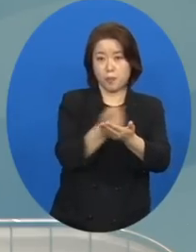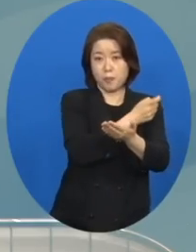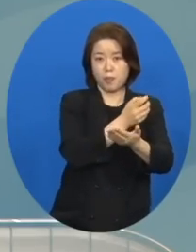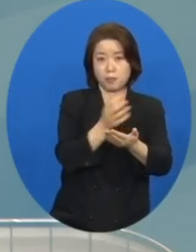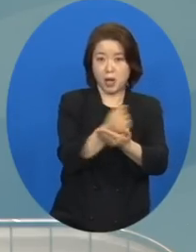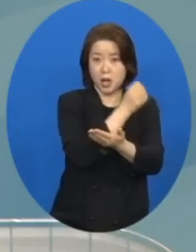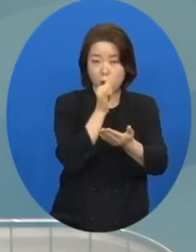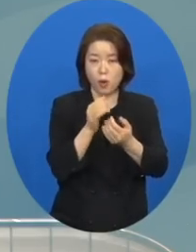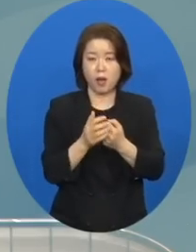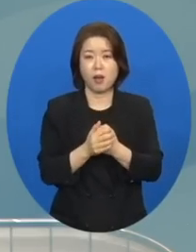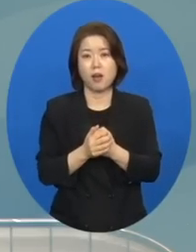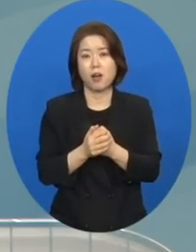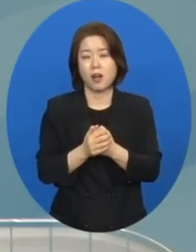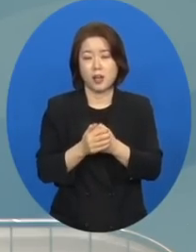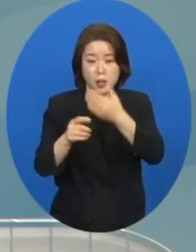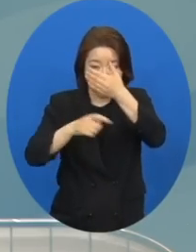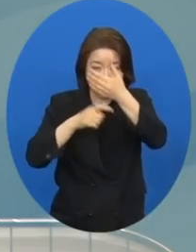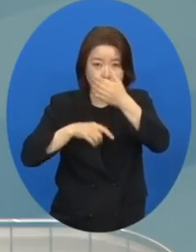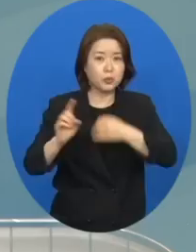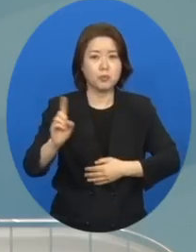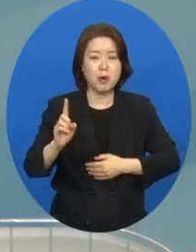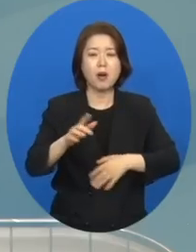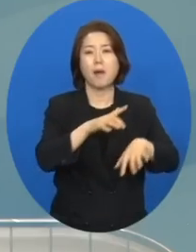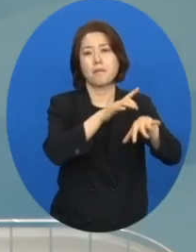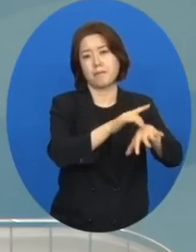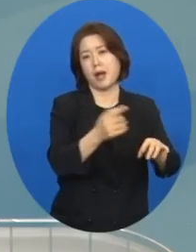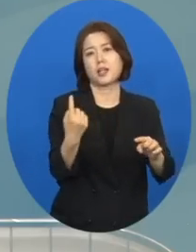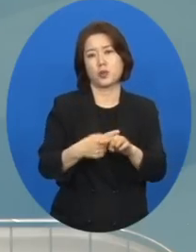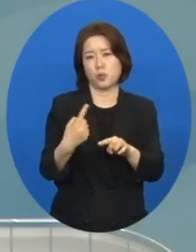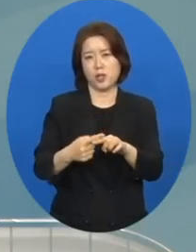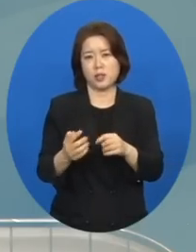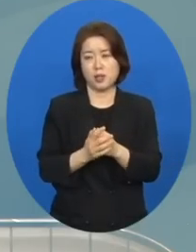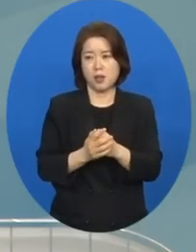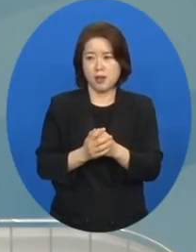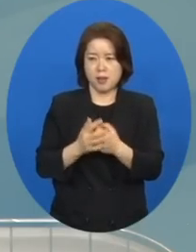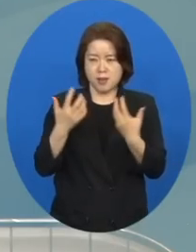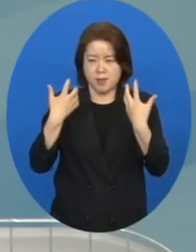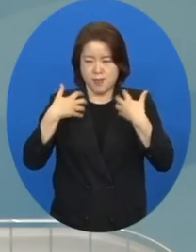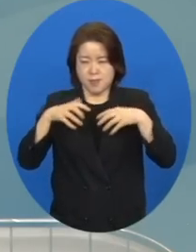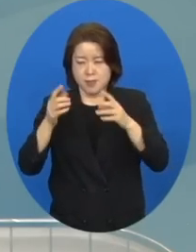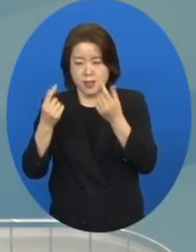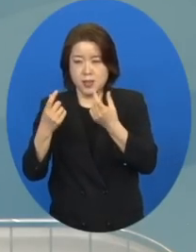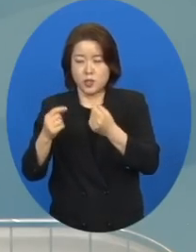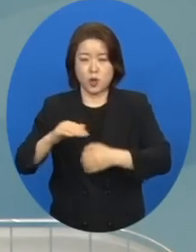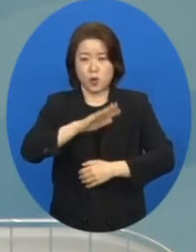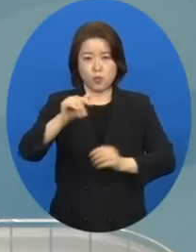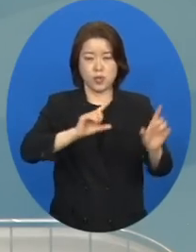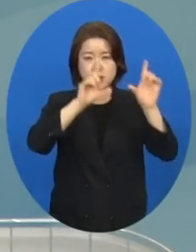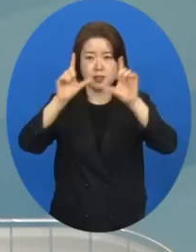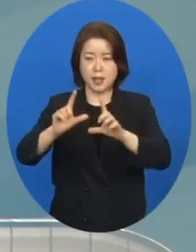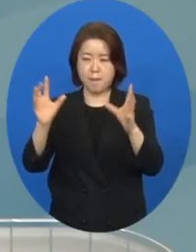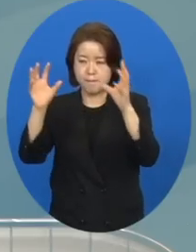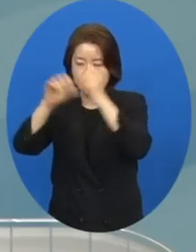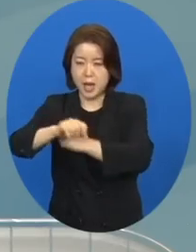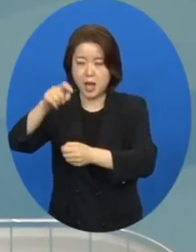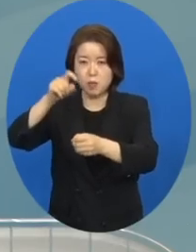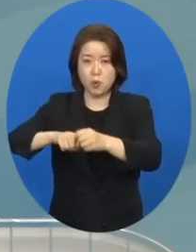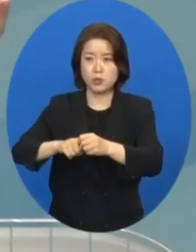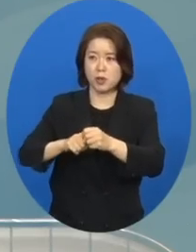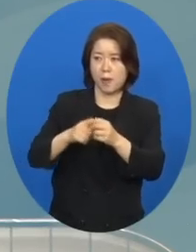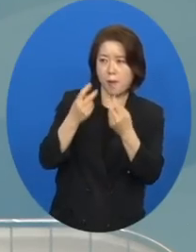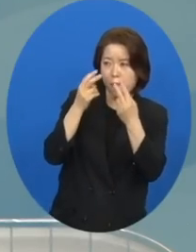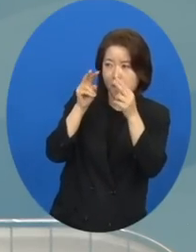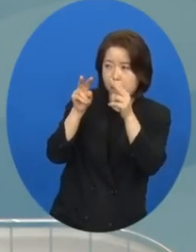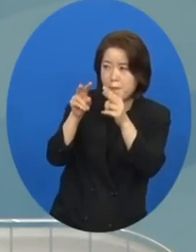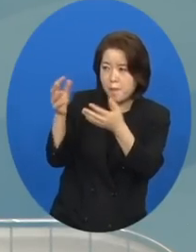말해요 마귀는 요 우는 사자와 같이 우리의 삶과 가전을 밖에 하려고 그래서 오늘 10절에 보면 도둑은